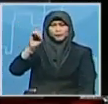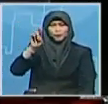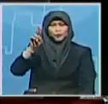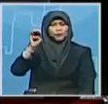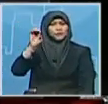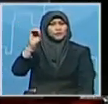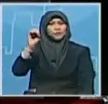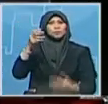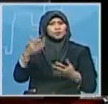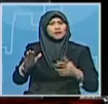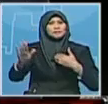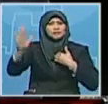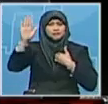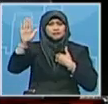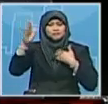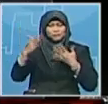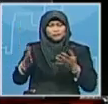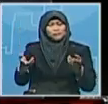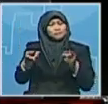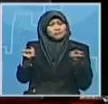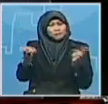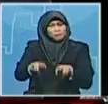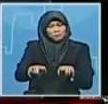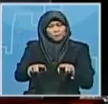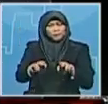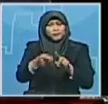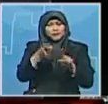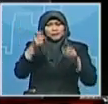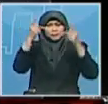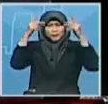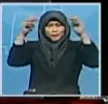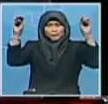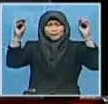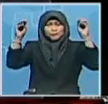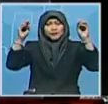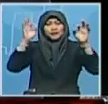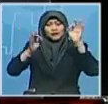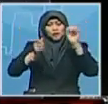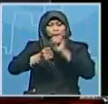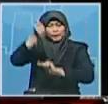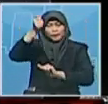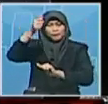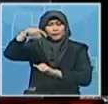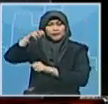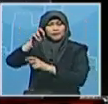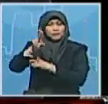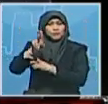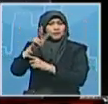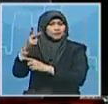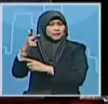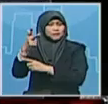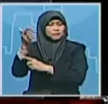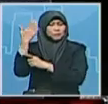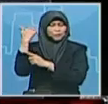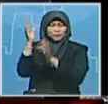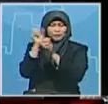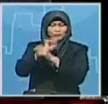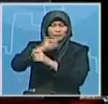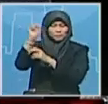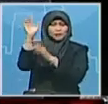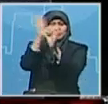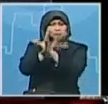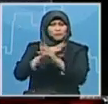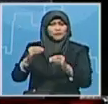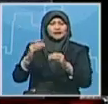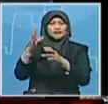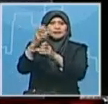bawah manifesto yang berhormat Perdana Menteri kita. Iaitu bila kita menang PRU-13 dulu, Sarawak dan Sabah akan dapat